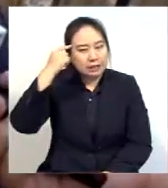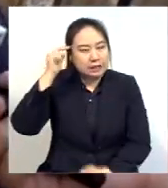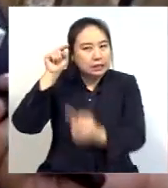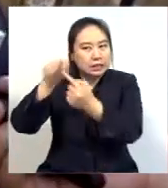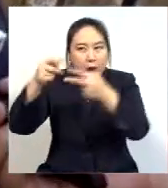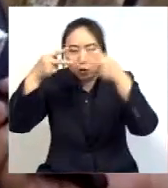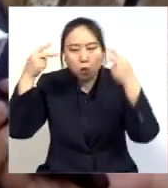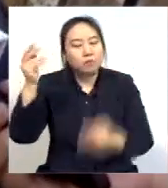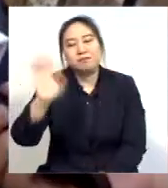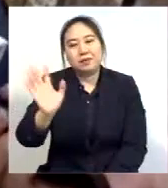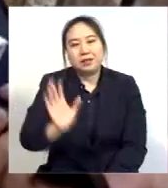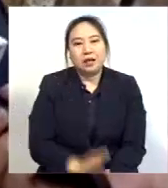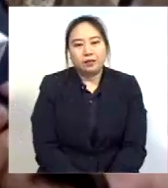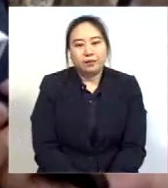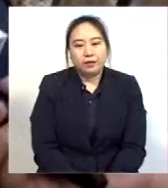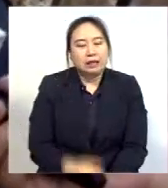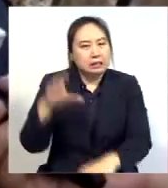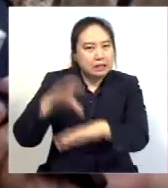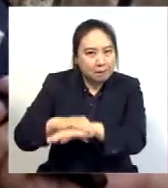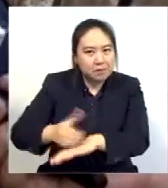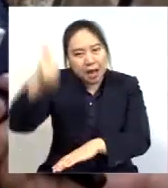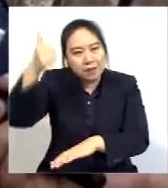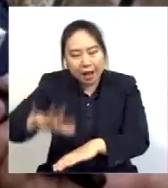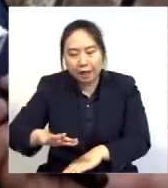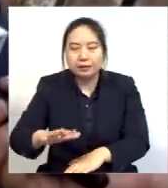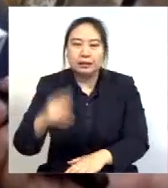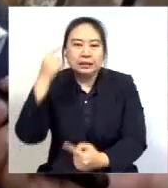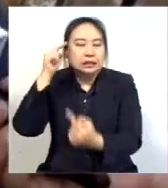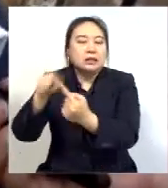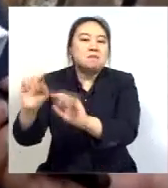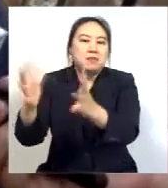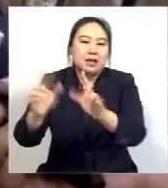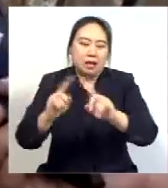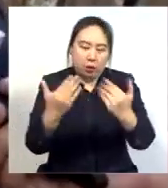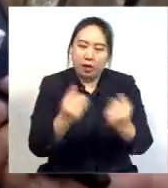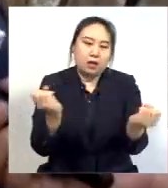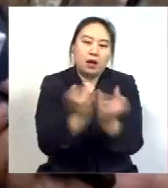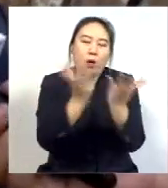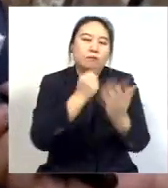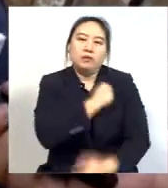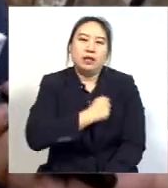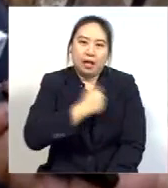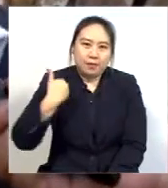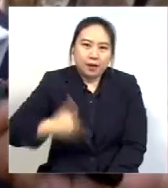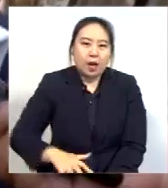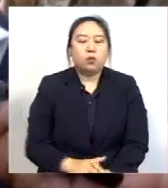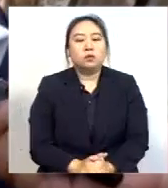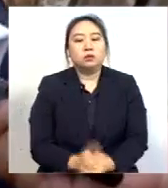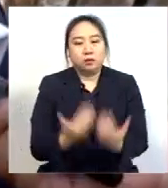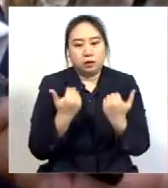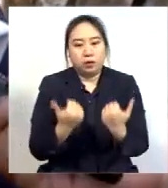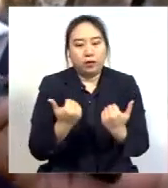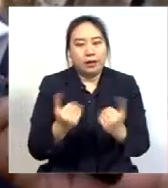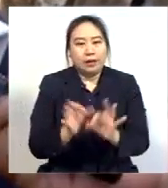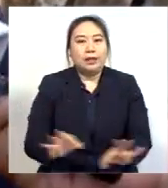ได้มุ่งประเด็นไปตรงว่าจะจับได้หรือไม่ได้แต่คือความสูญเสียมันเกิดขึ้นแล้วคือตอนนี้เราคือแ